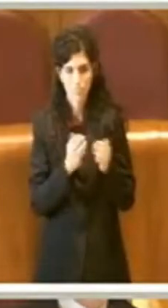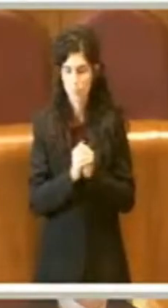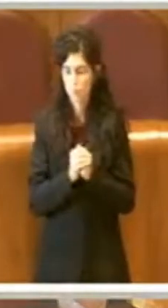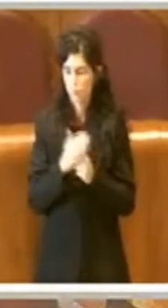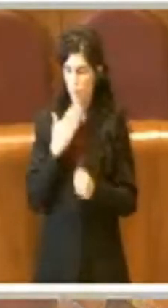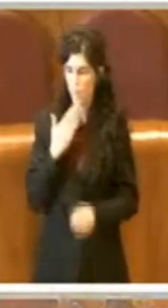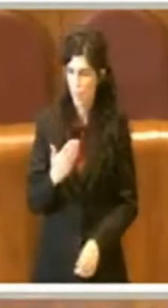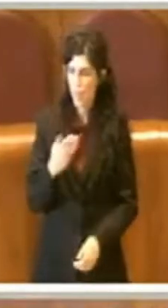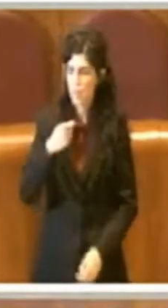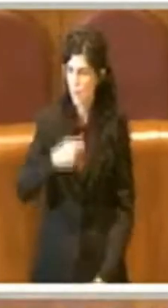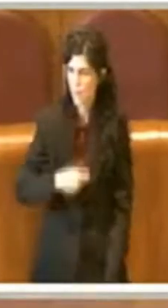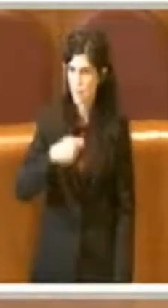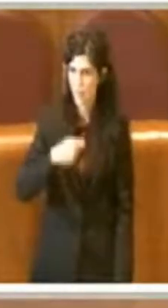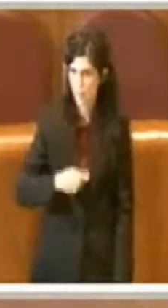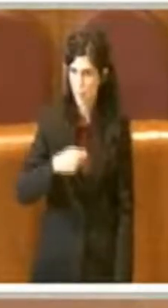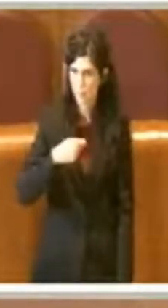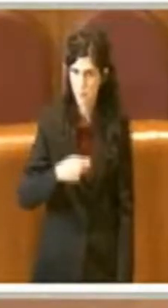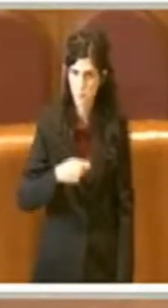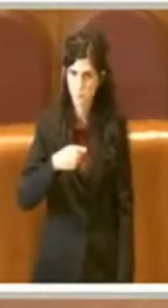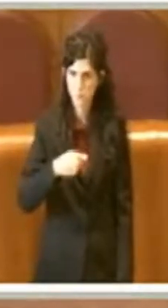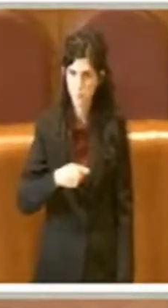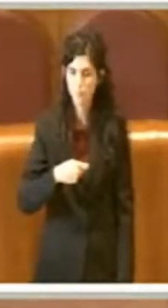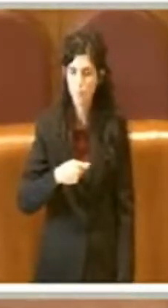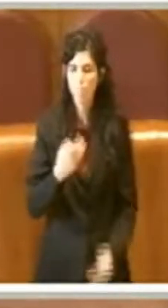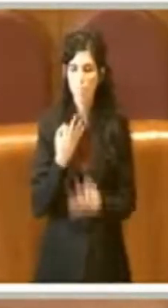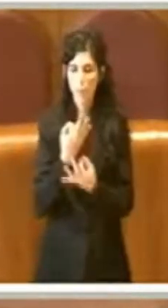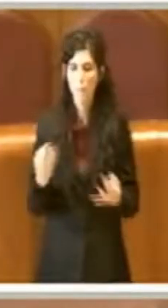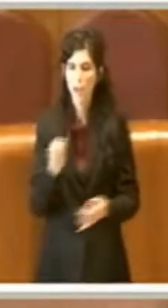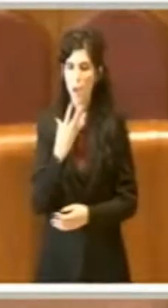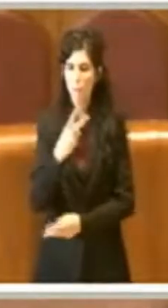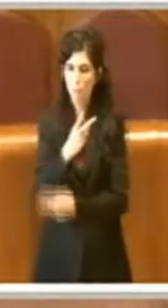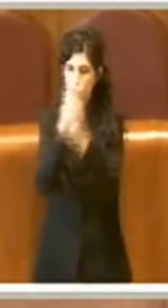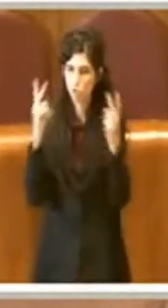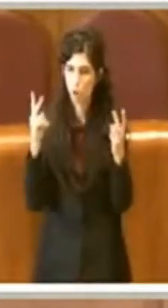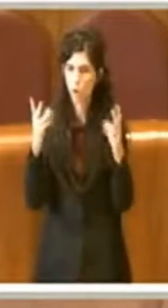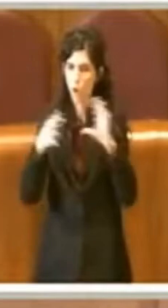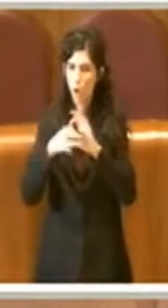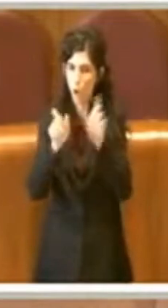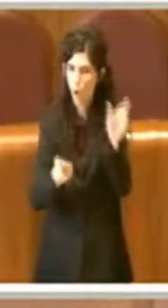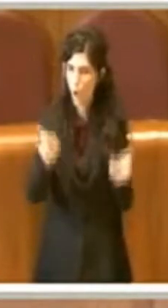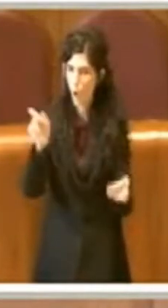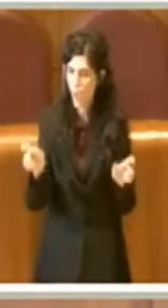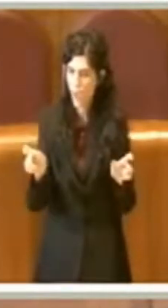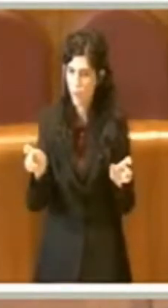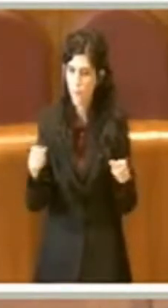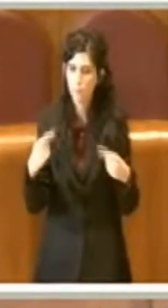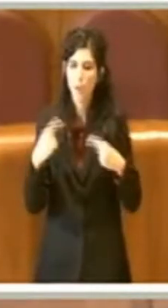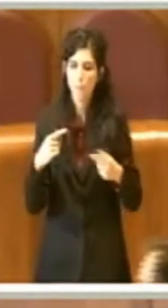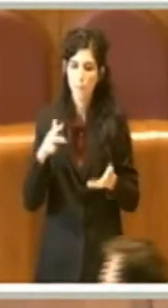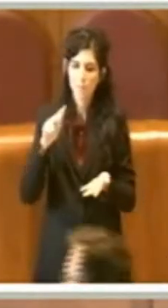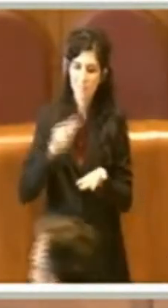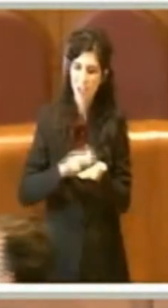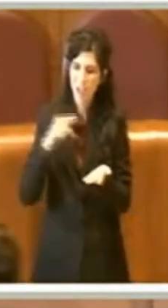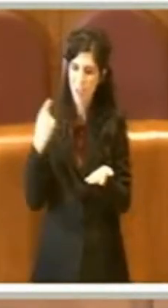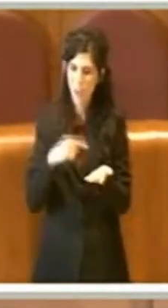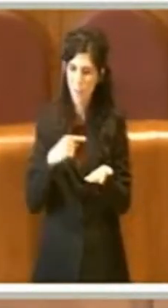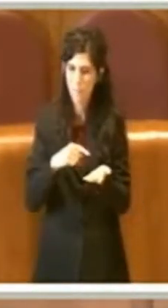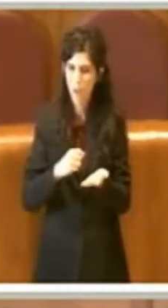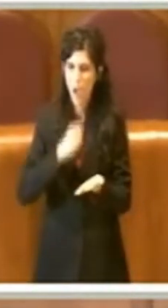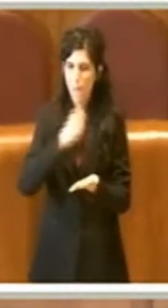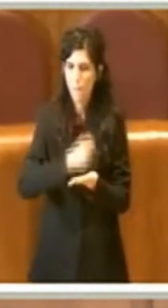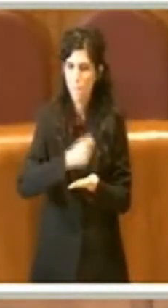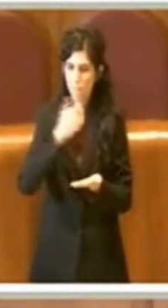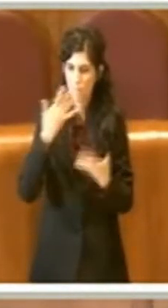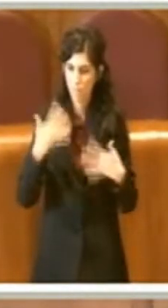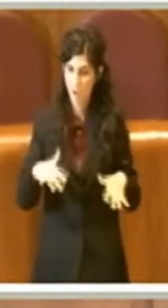grazie presidente bene buongiorno colleghi questa è una delibera che abbiamo protocollato e